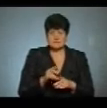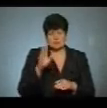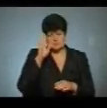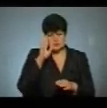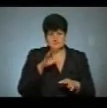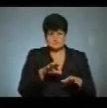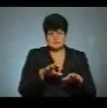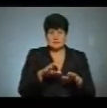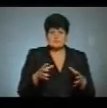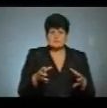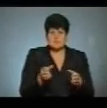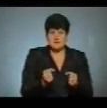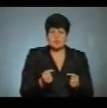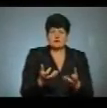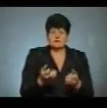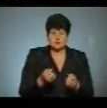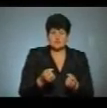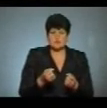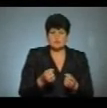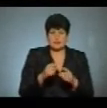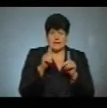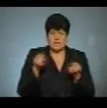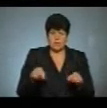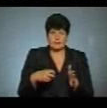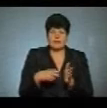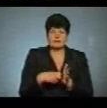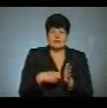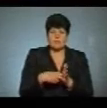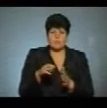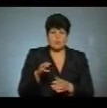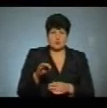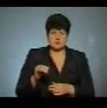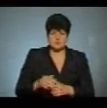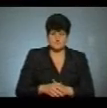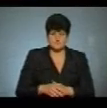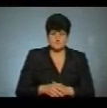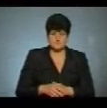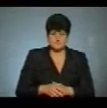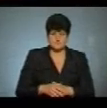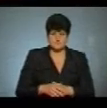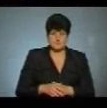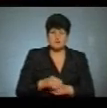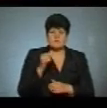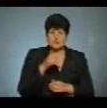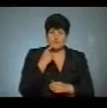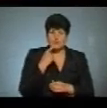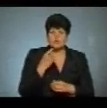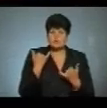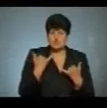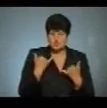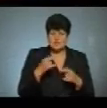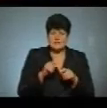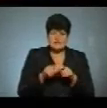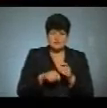затримали, коли вони отримали ікони на пошті, каже начальник Нацполіції Тернопільської області Олександр Богомол. За його словами, на сьогодні